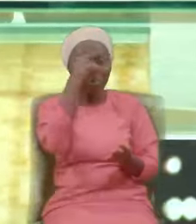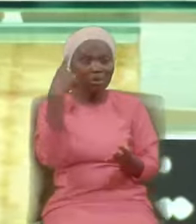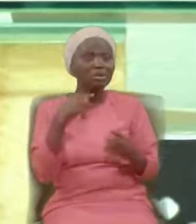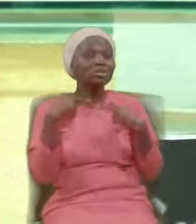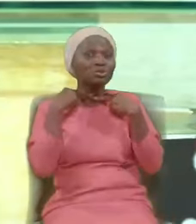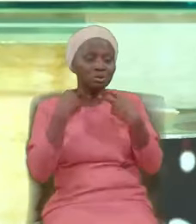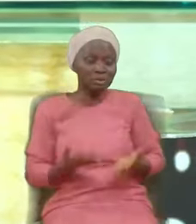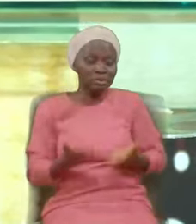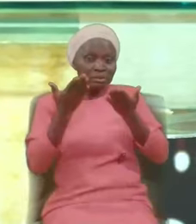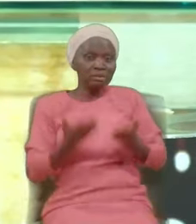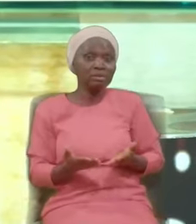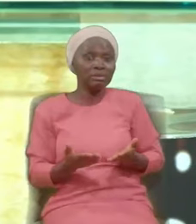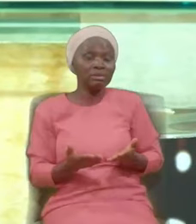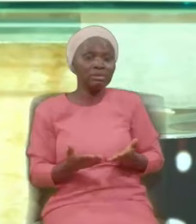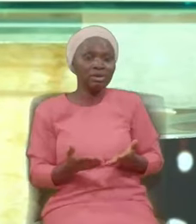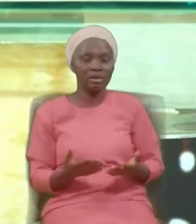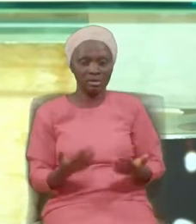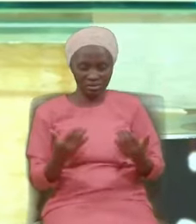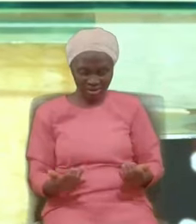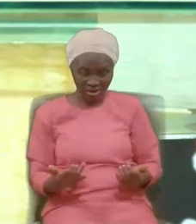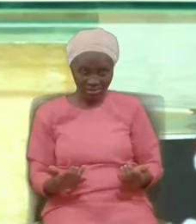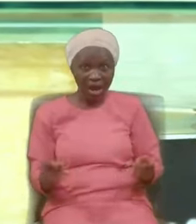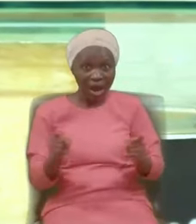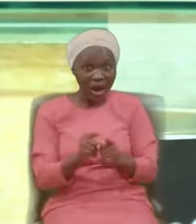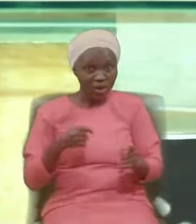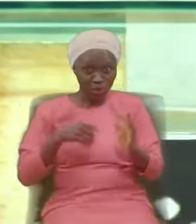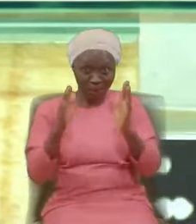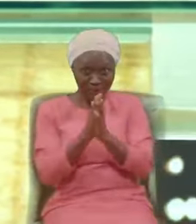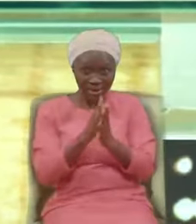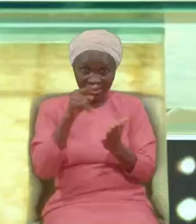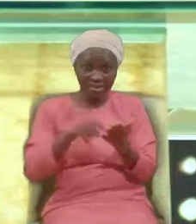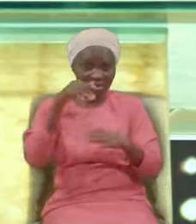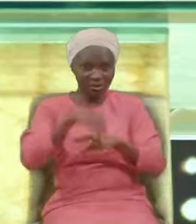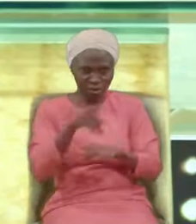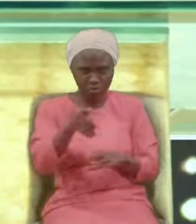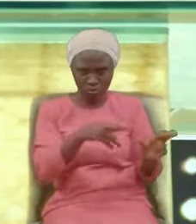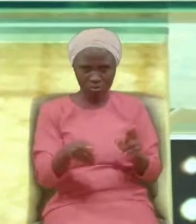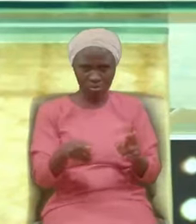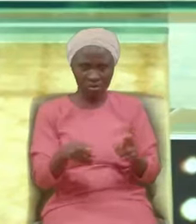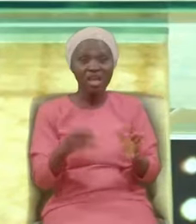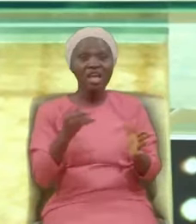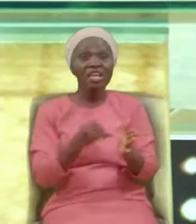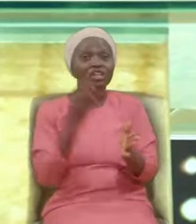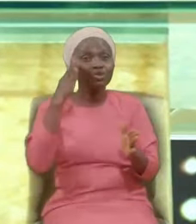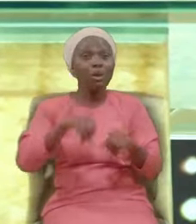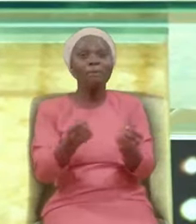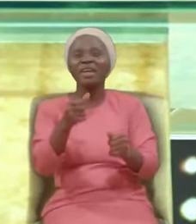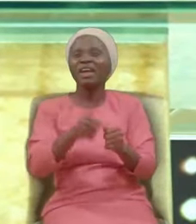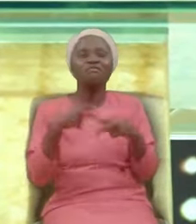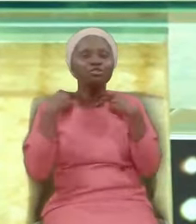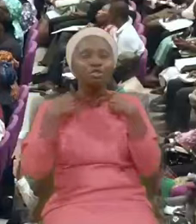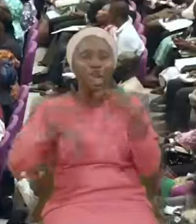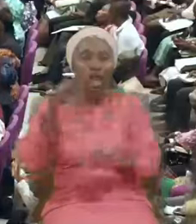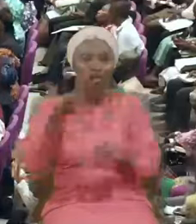la malédiction. La prière de ce soir, apprêtez-vous. Je dis apprêtez-vous. La prière va briser tout